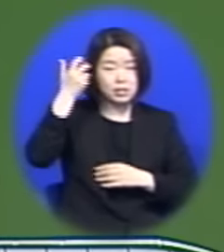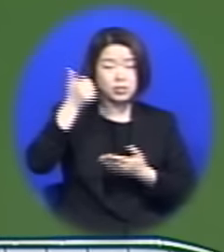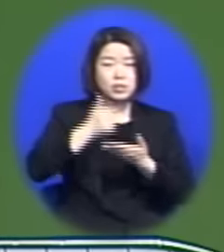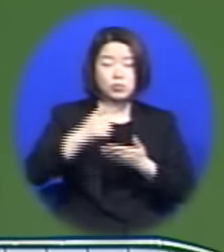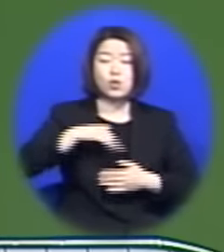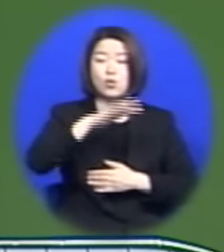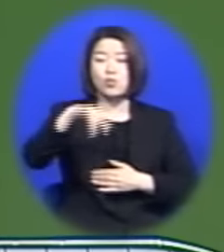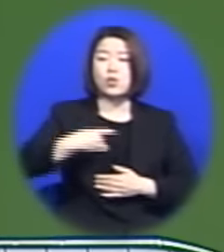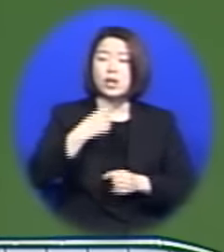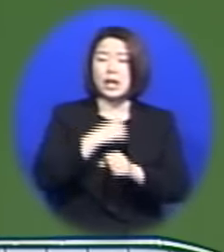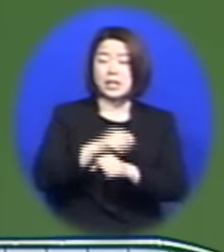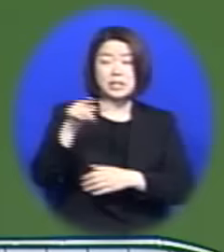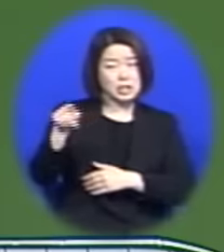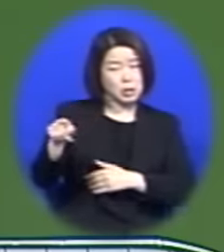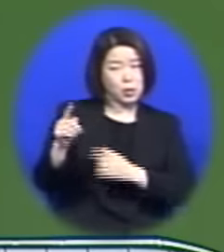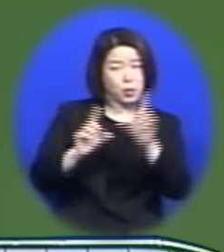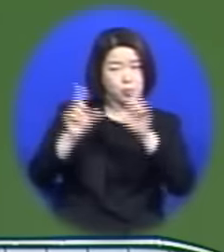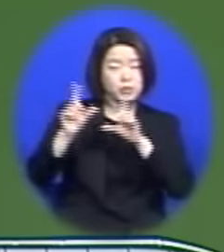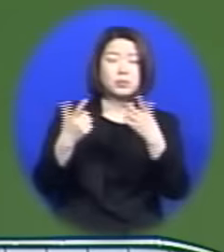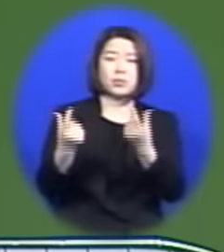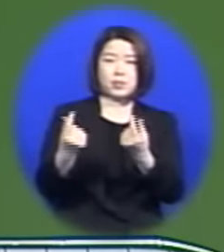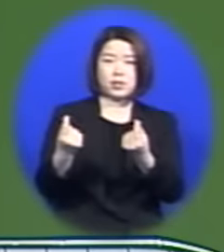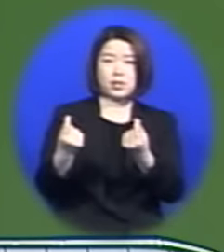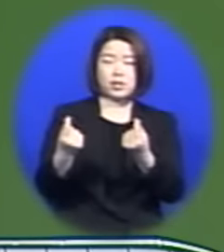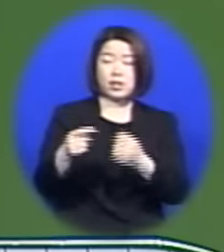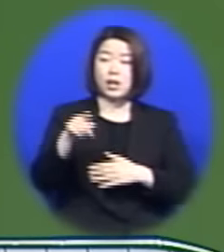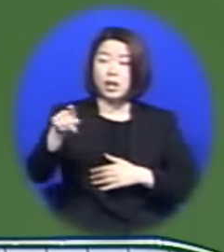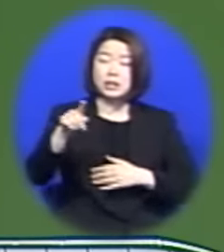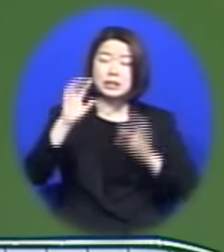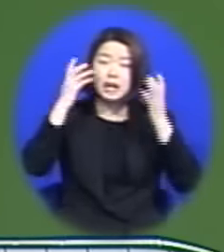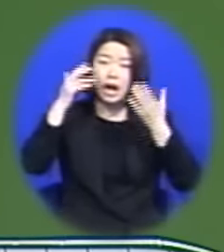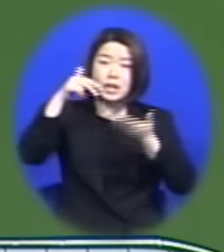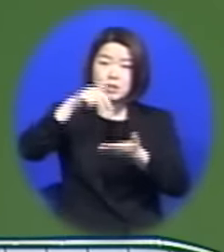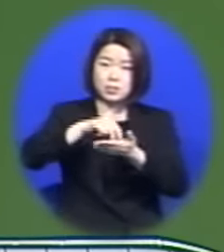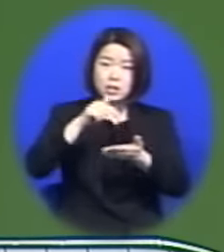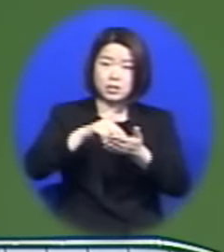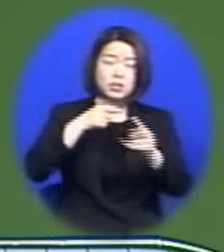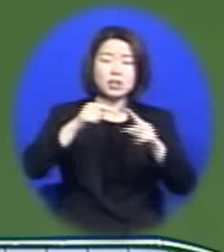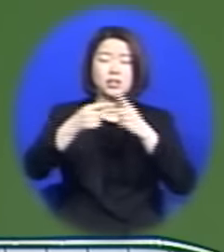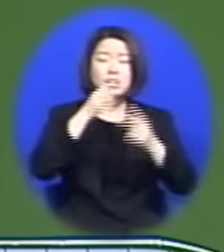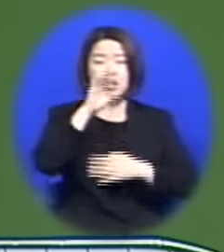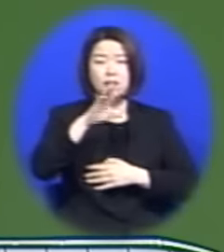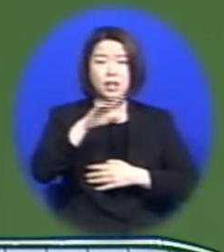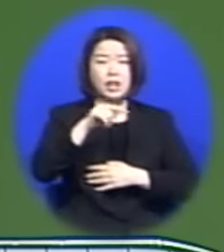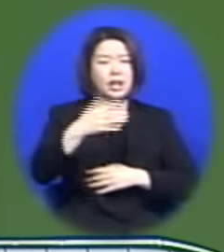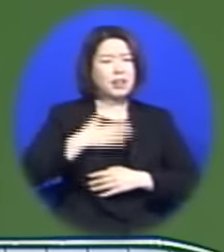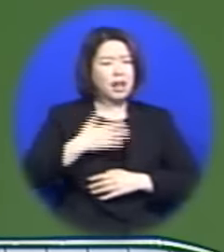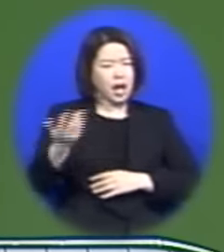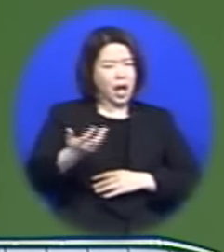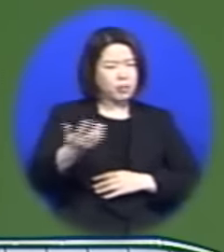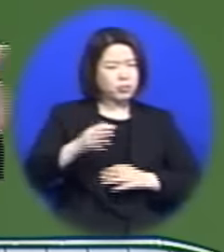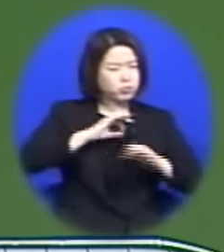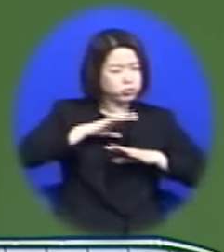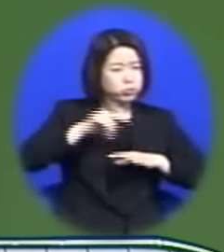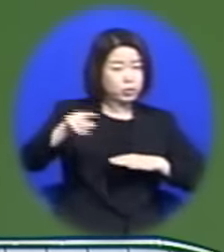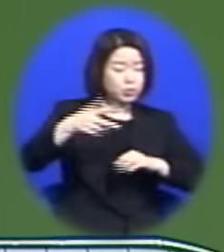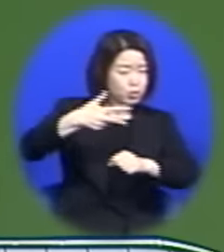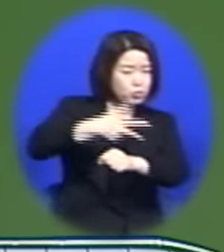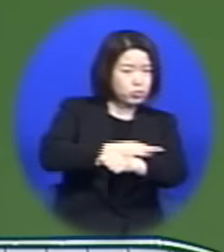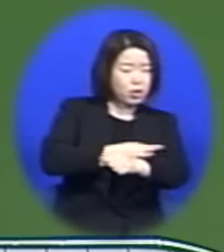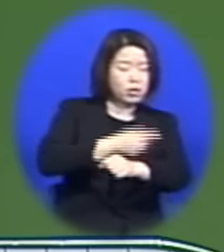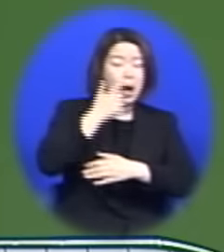일이에요 아멘 그 아이로서는 이해가 안 돼요 왜 나에게 이렇게 아프게 하는이 주사를 아빠가 막아